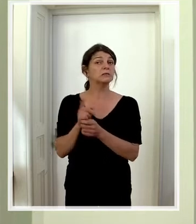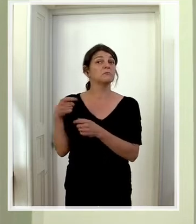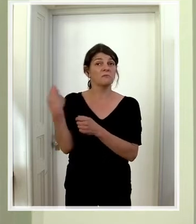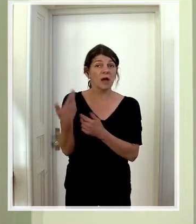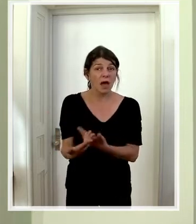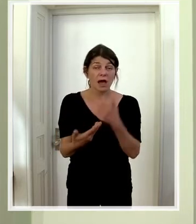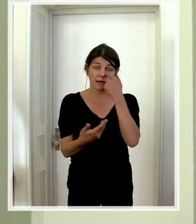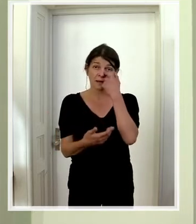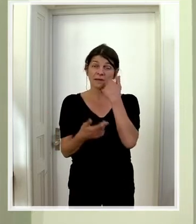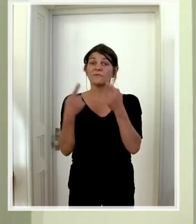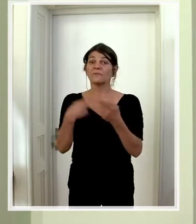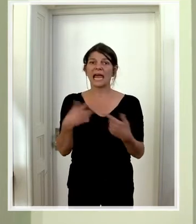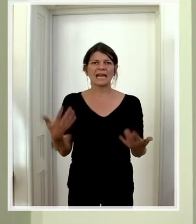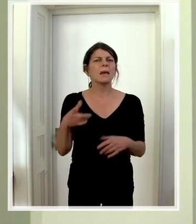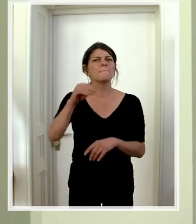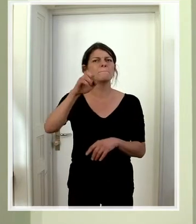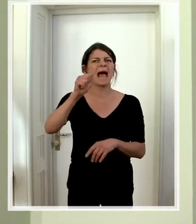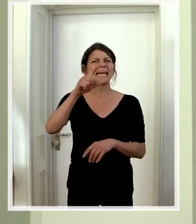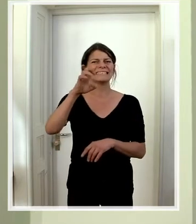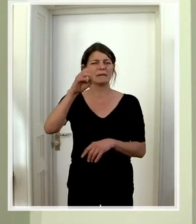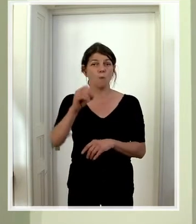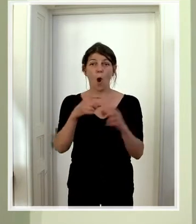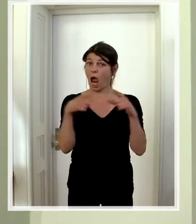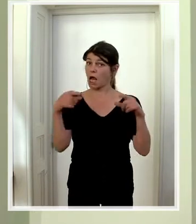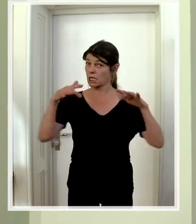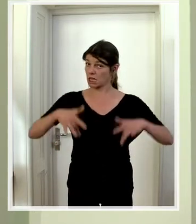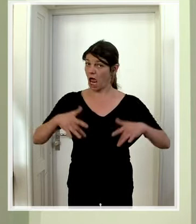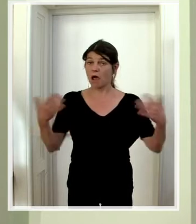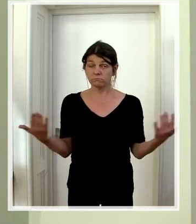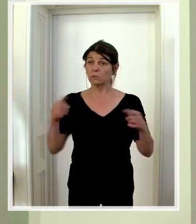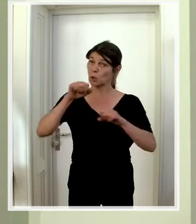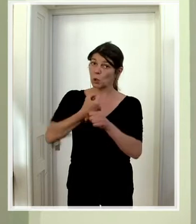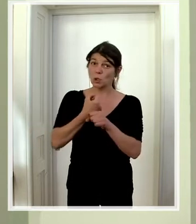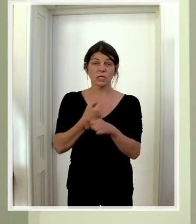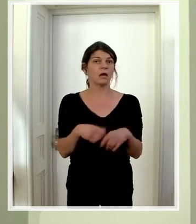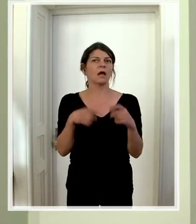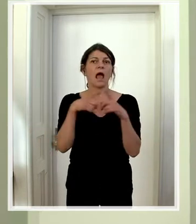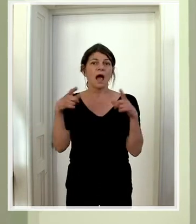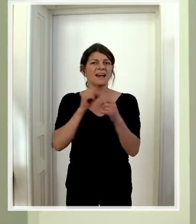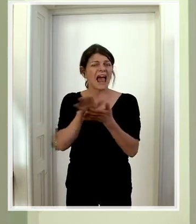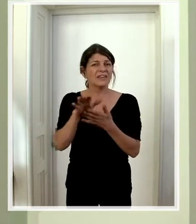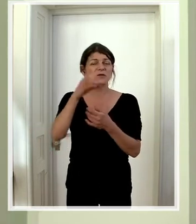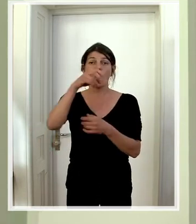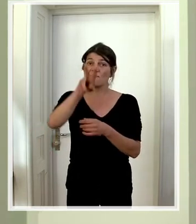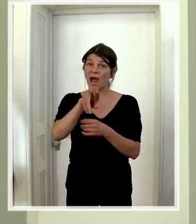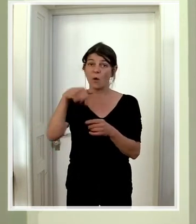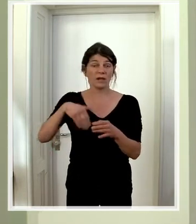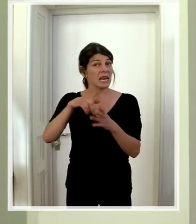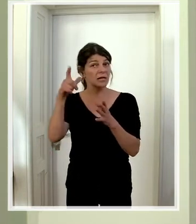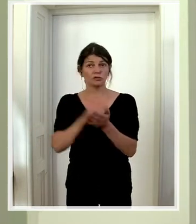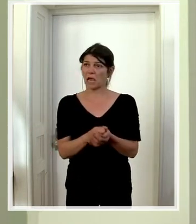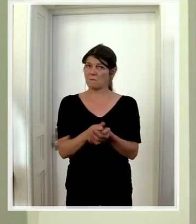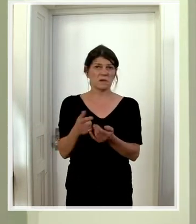sie das, die Maximo-Card haben. Das heißt, trotz gratis ÖV im Liechtenstein wird das